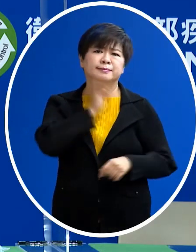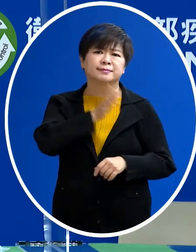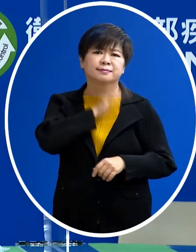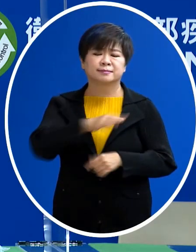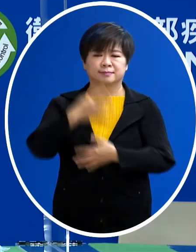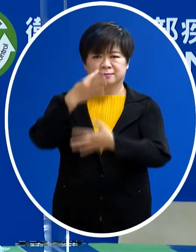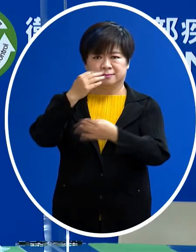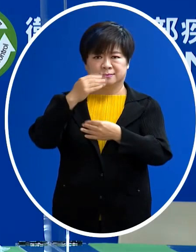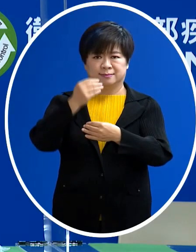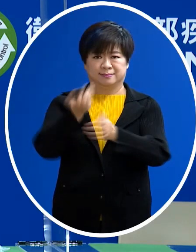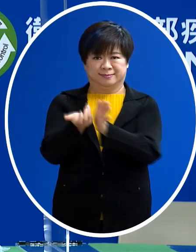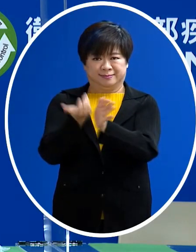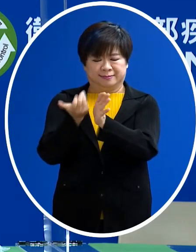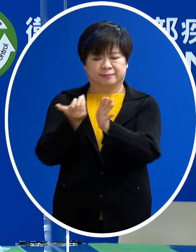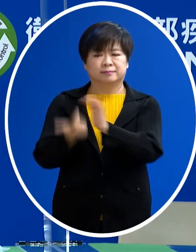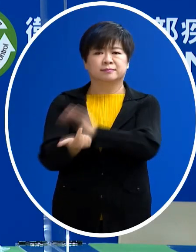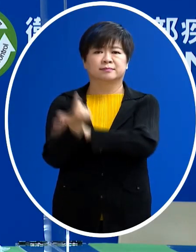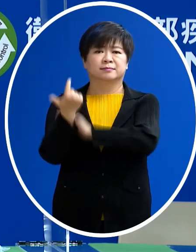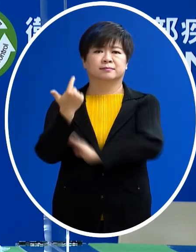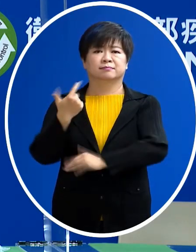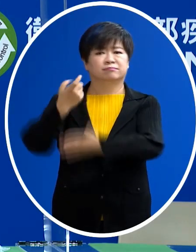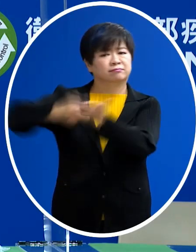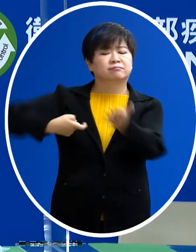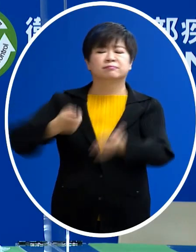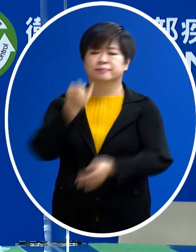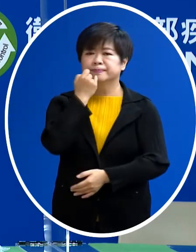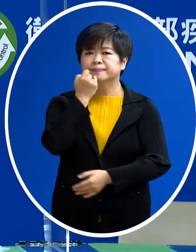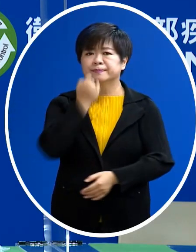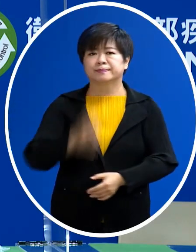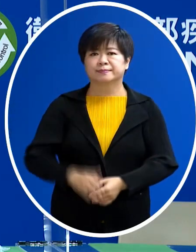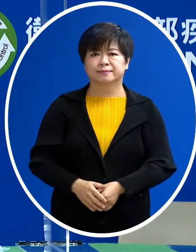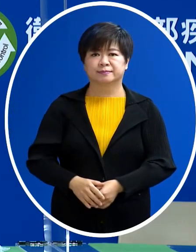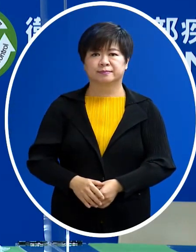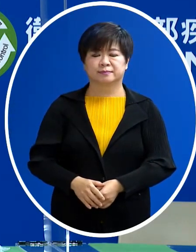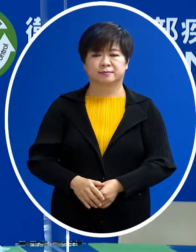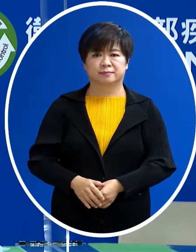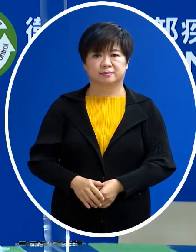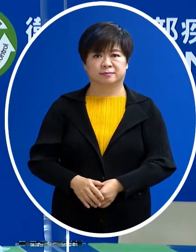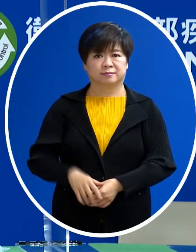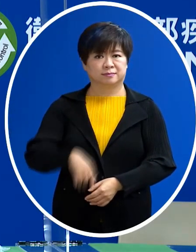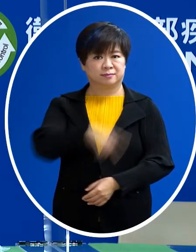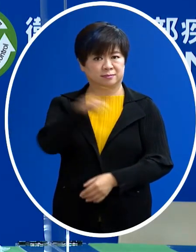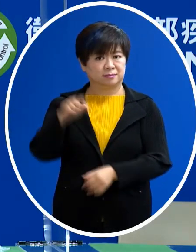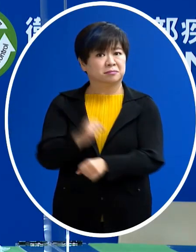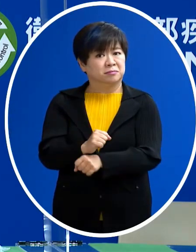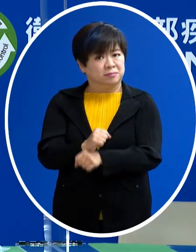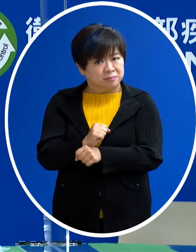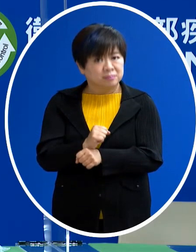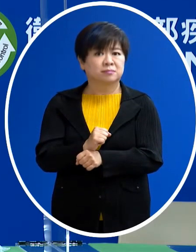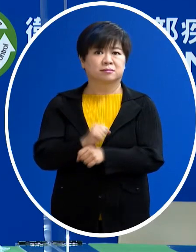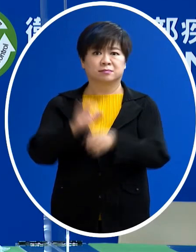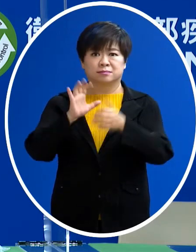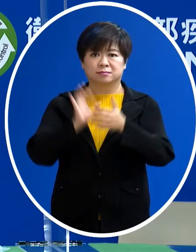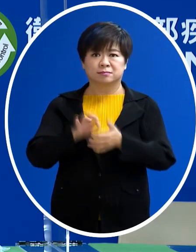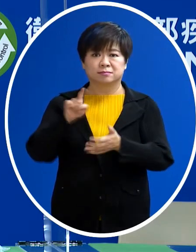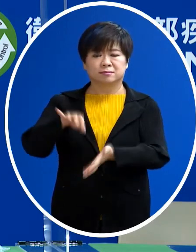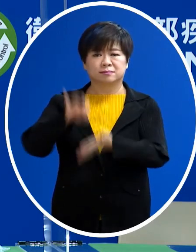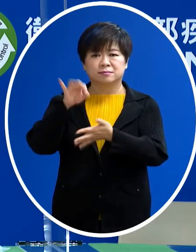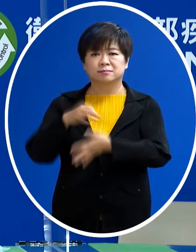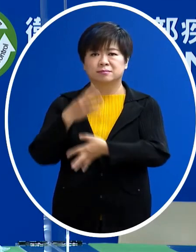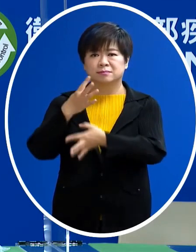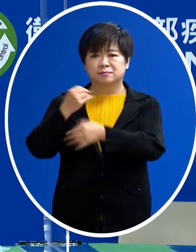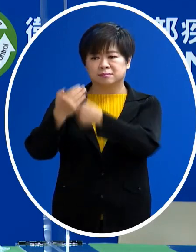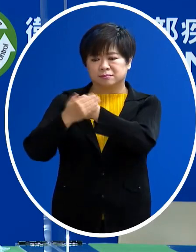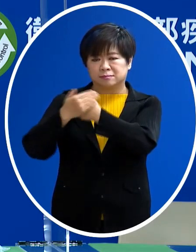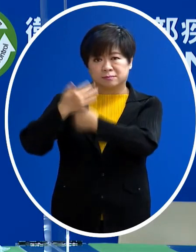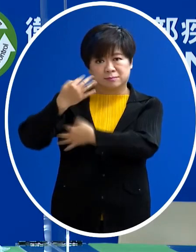们就是会都会在这个效期之内打完。那大家也要请注意，就是因为这些所谓的效期内的其